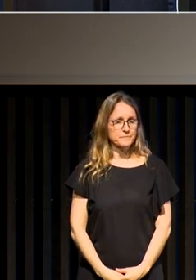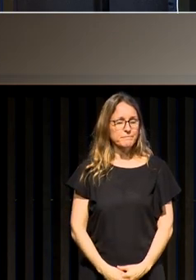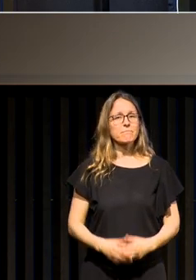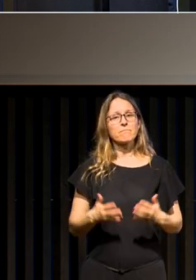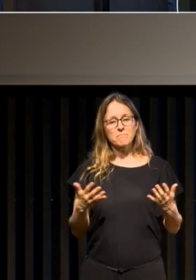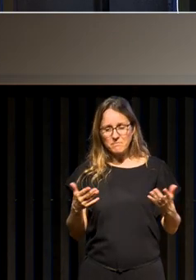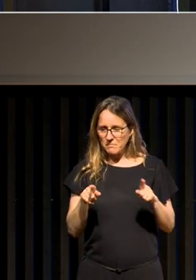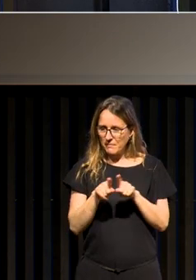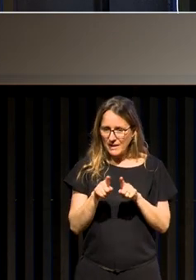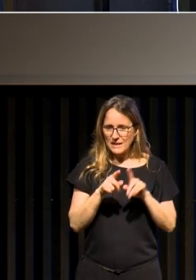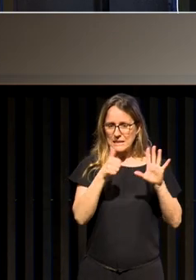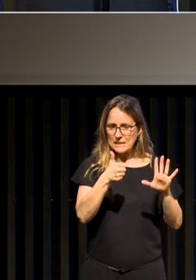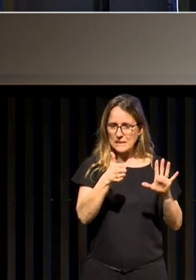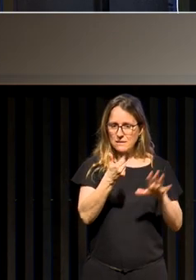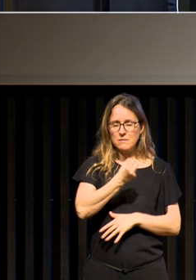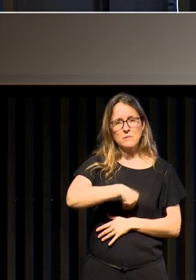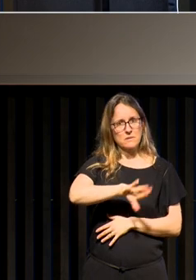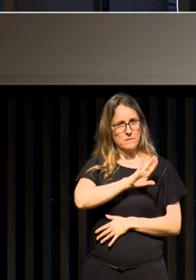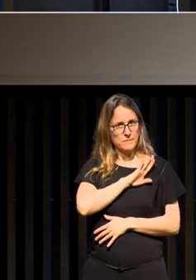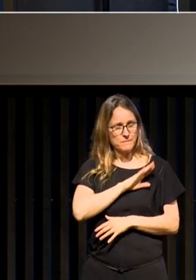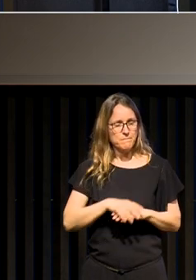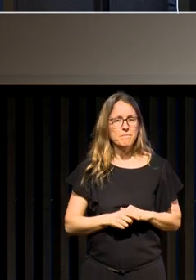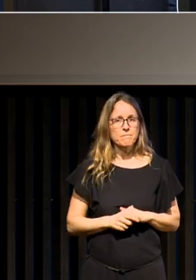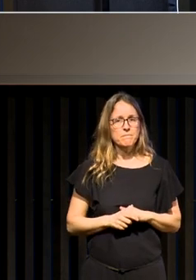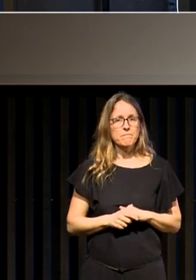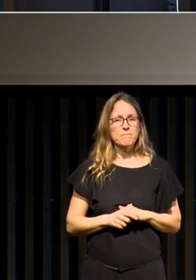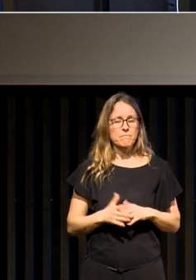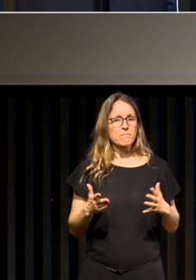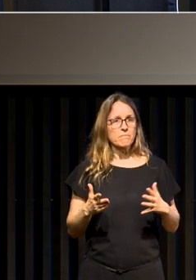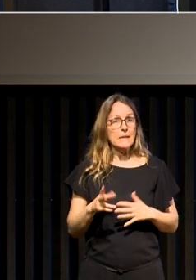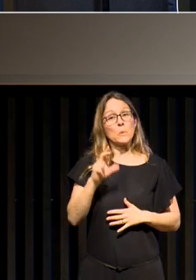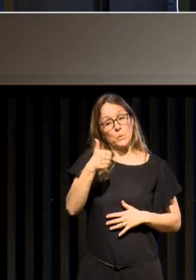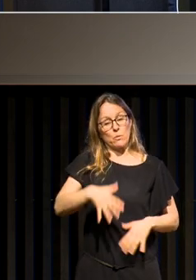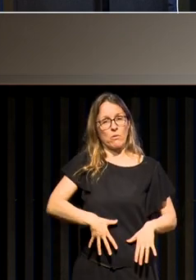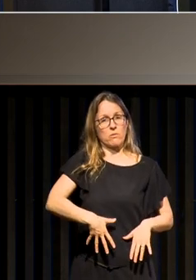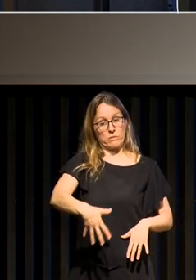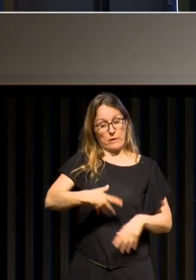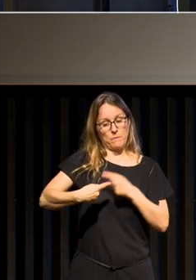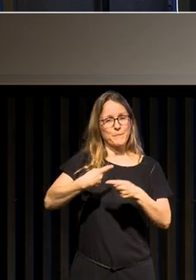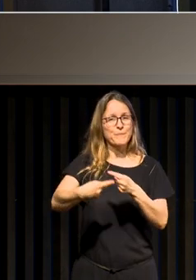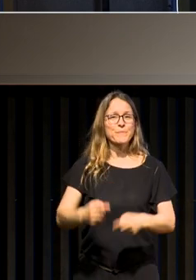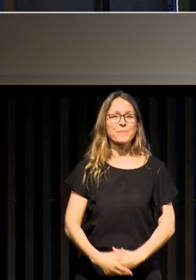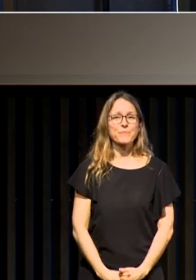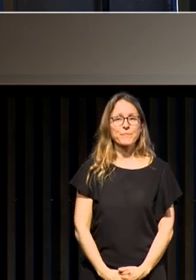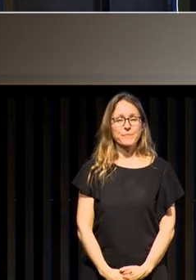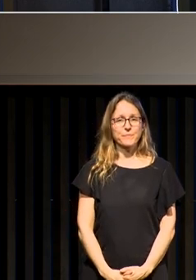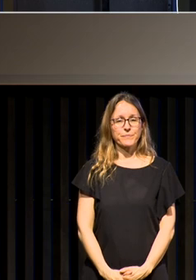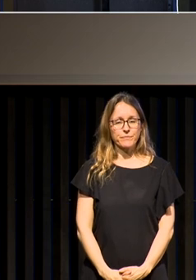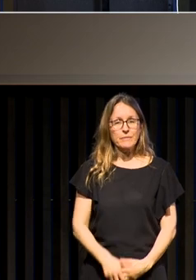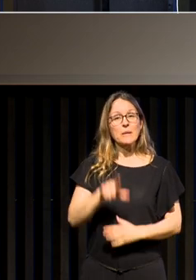Il y a eu déjà 6 prises en charge qui ont été avec une grossesse qui est en cours.